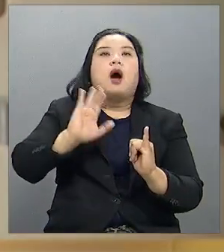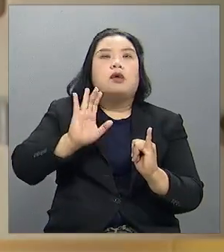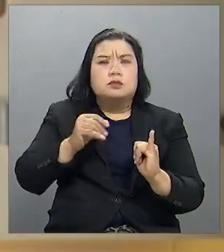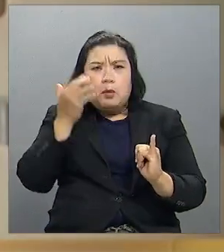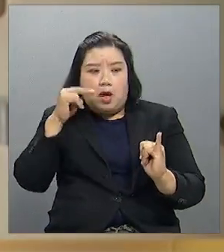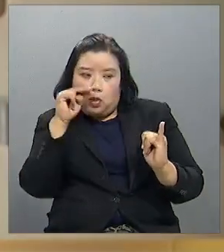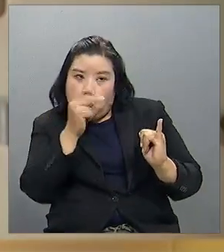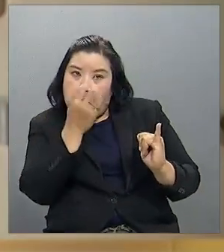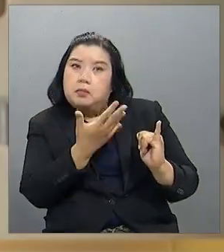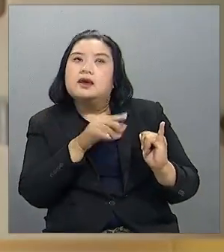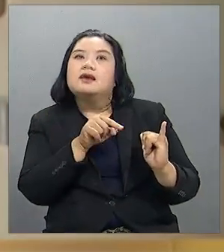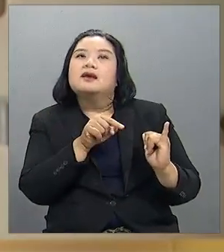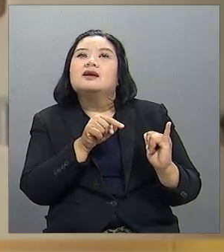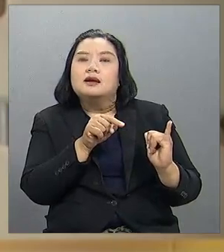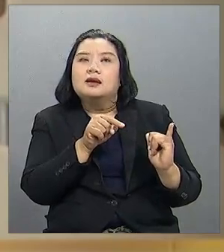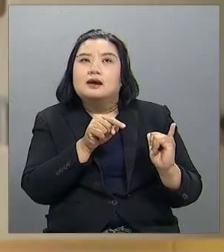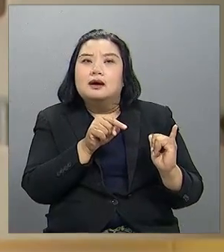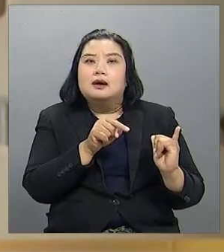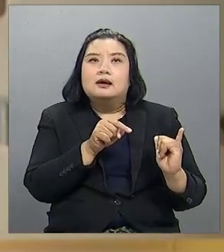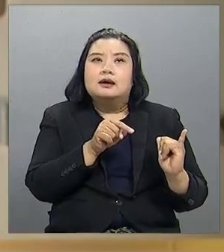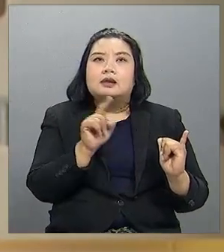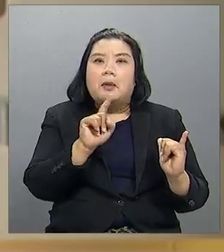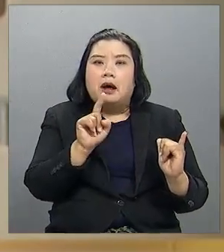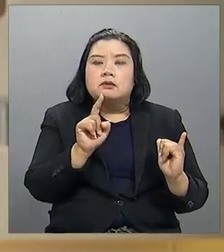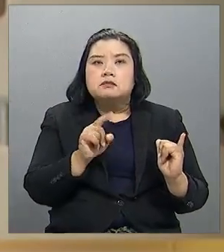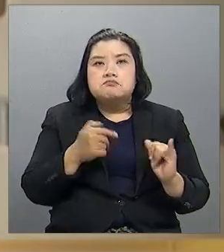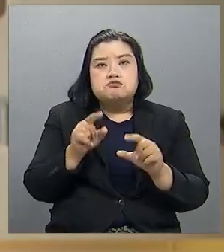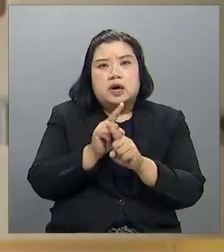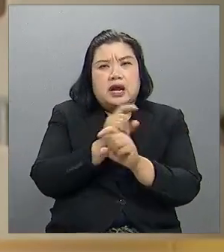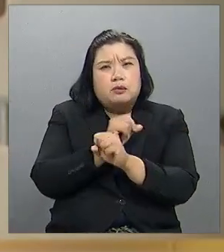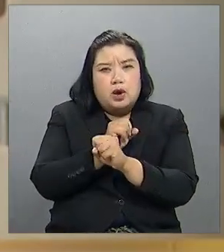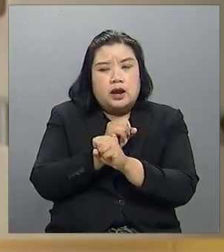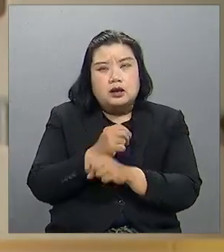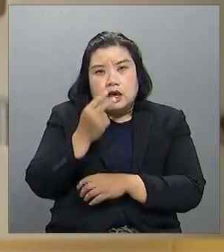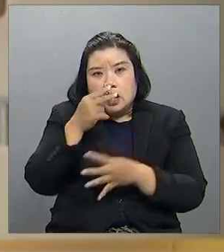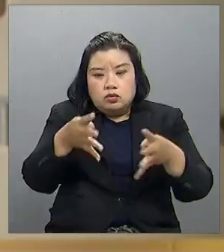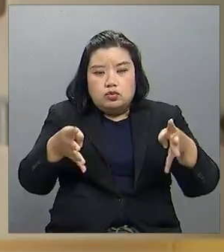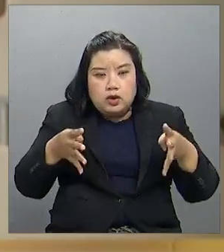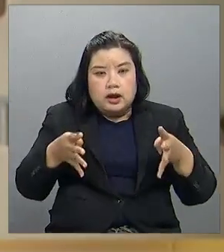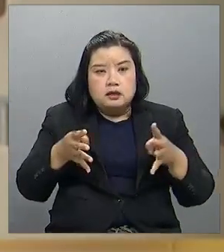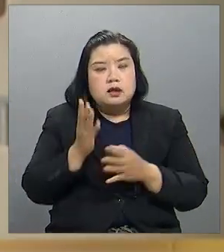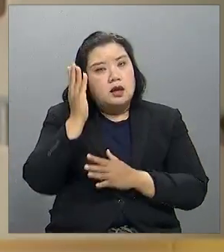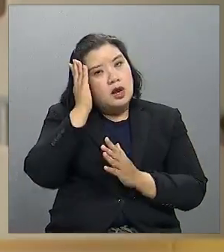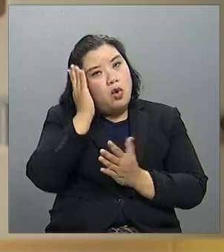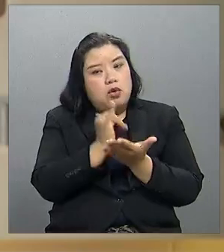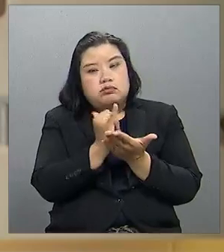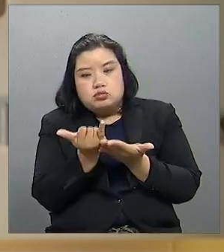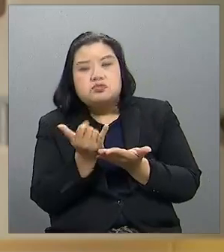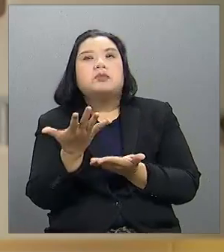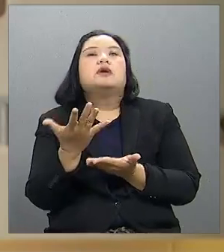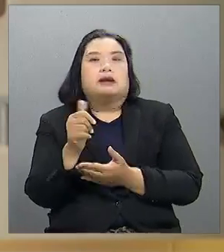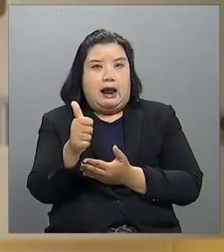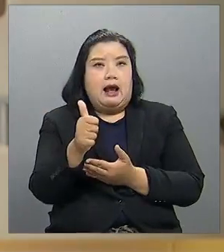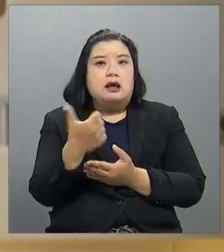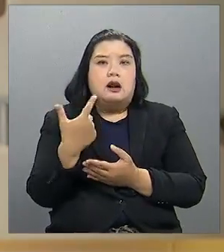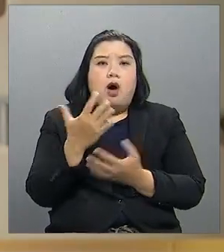นะคะก็คือจริงๆเป็นพูดง่ายว่าเป็นมีที่กั้นที่ปลอดภัยเด็กไม่ตกจากเตียงแล้วก็ไม่ได้มีอุปกรณ์อื่นใ